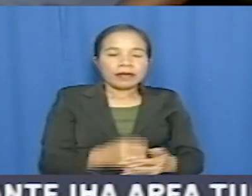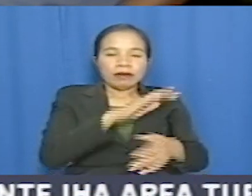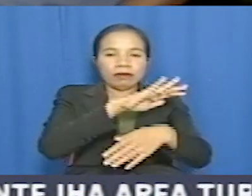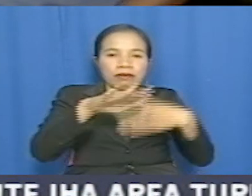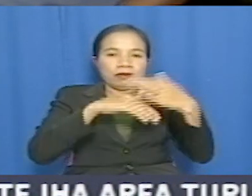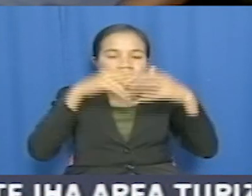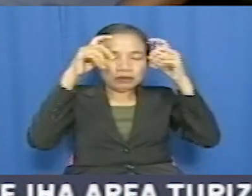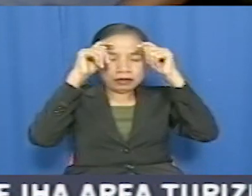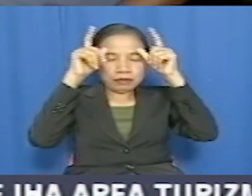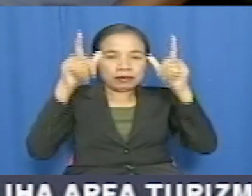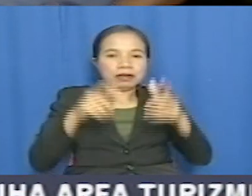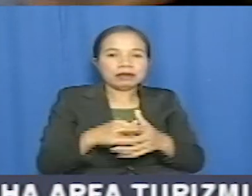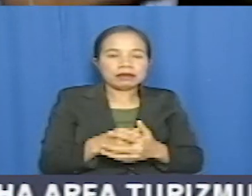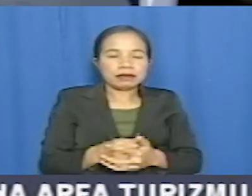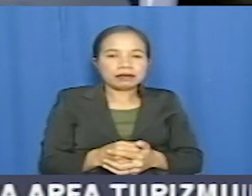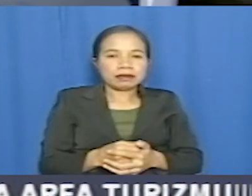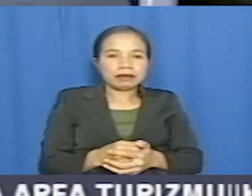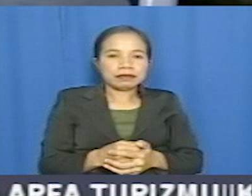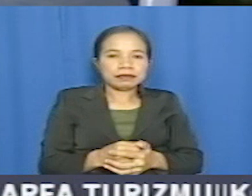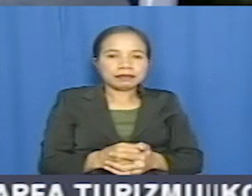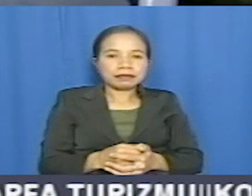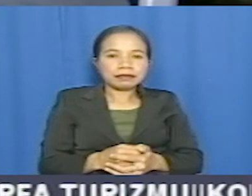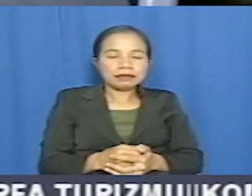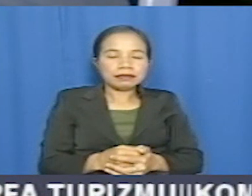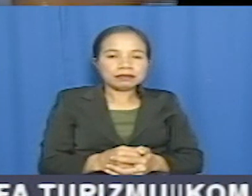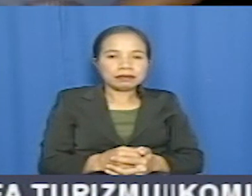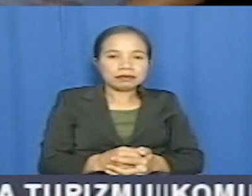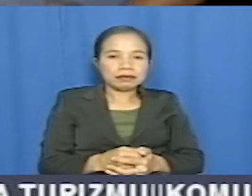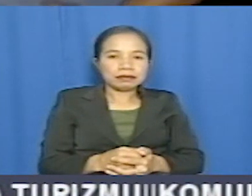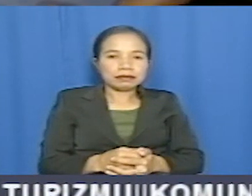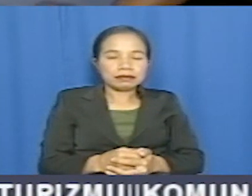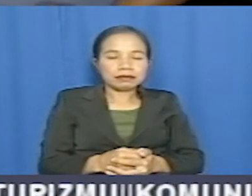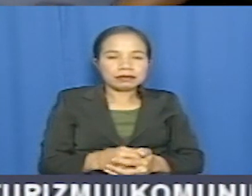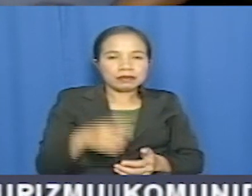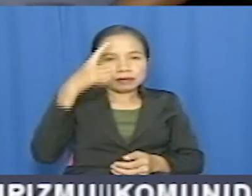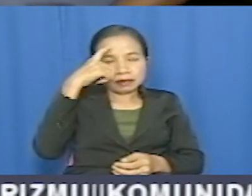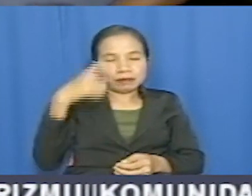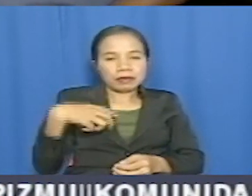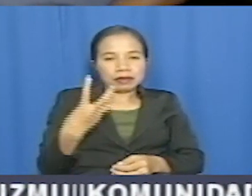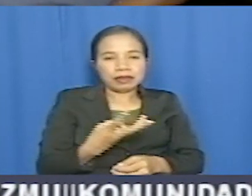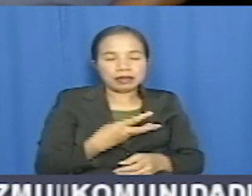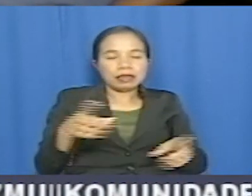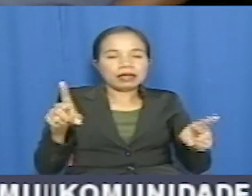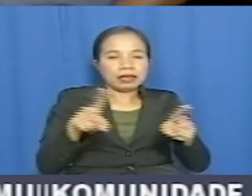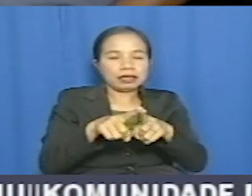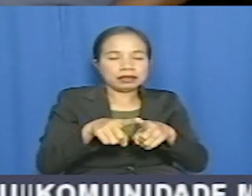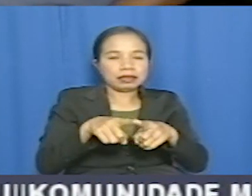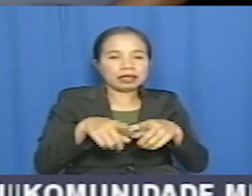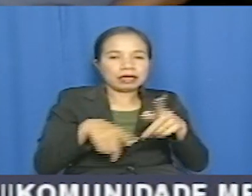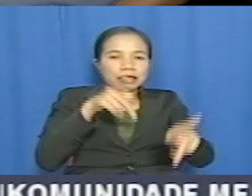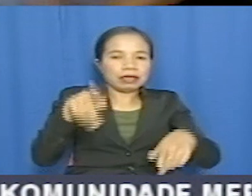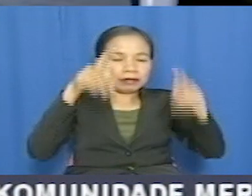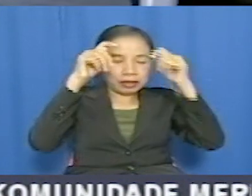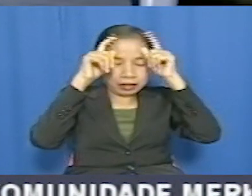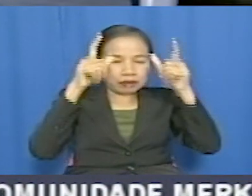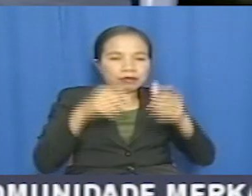ia uma lisa no oin e tamba ita Timor Oan wa hira ita lawa atividade sida ita ia